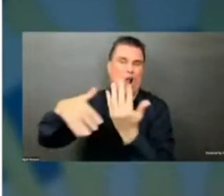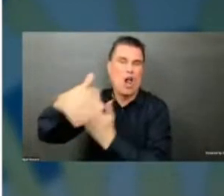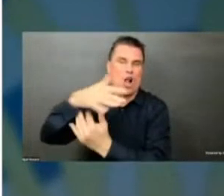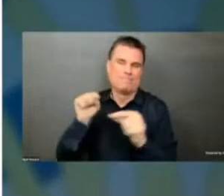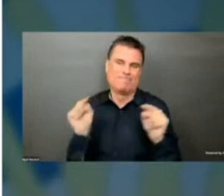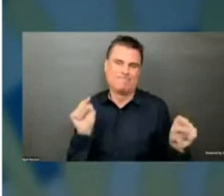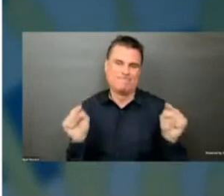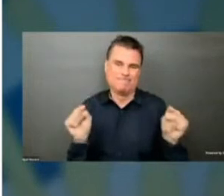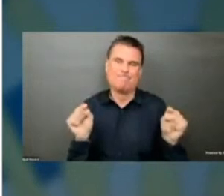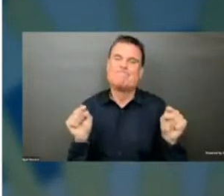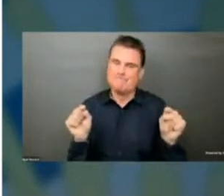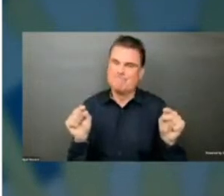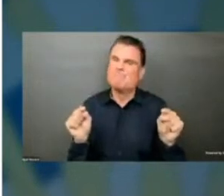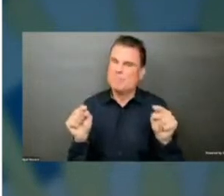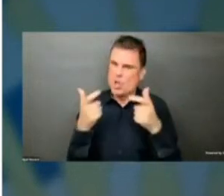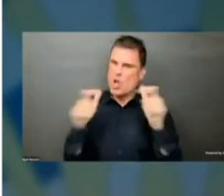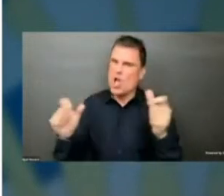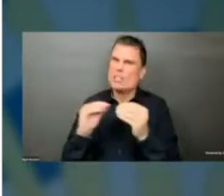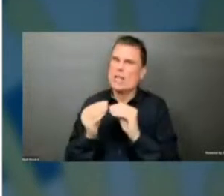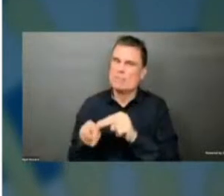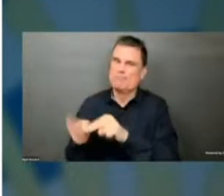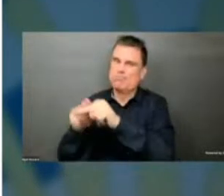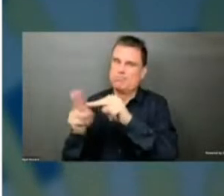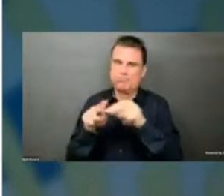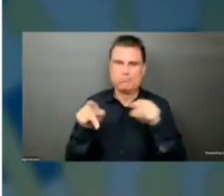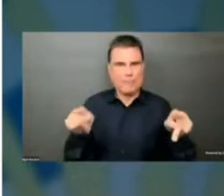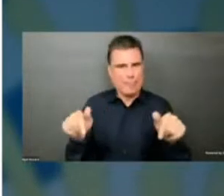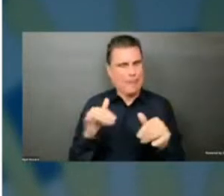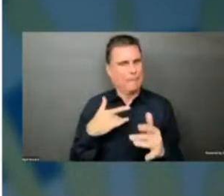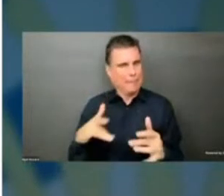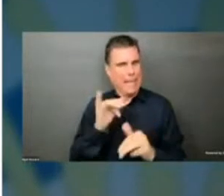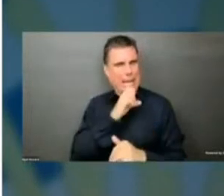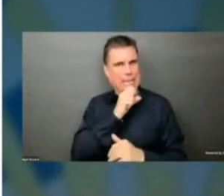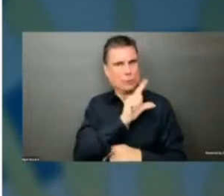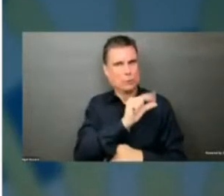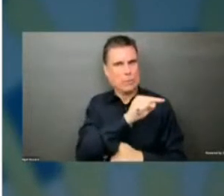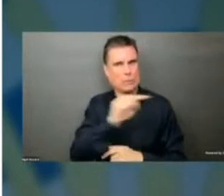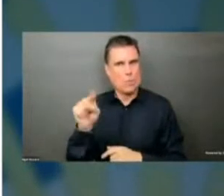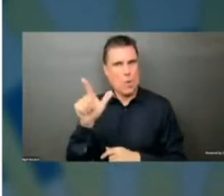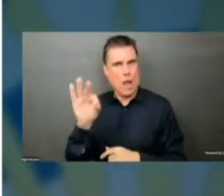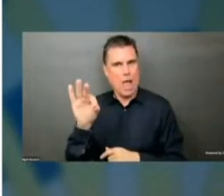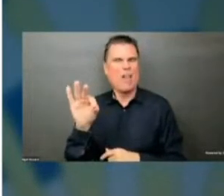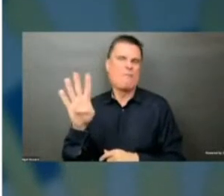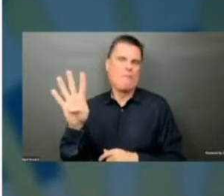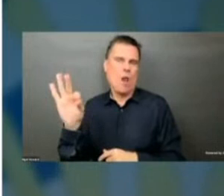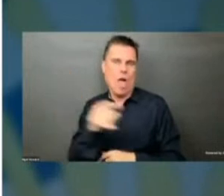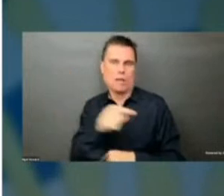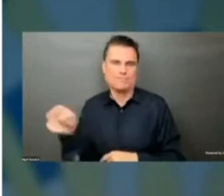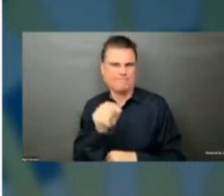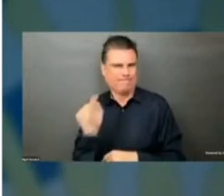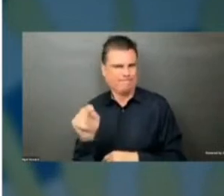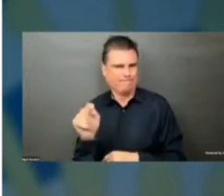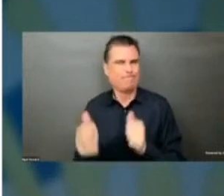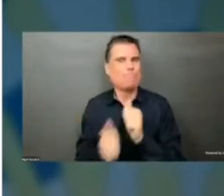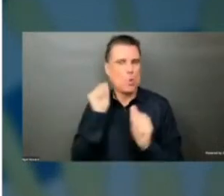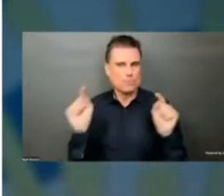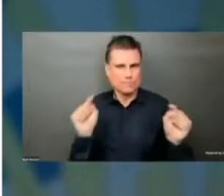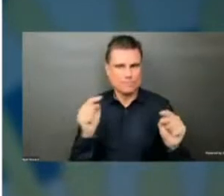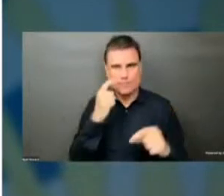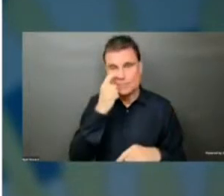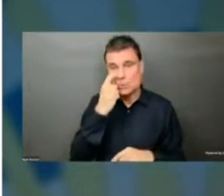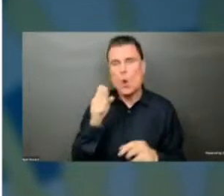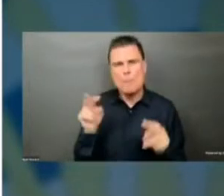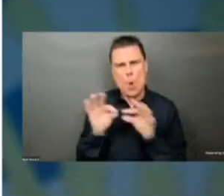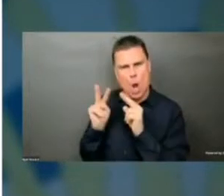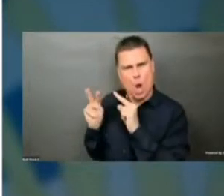个 the 工作场 older 所获得 working 的， age 这个也是 category. 要 The 大 things 家引 that 起 are 足够重 important 视 to 的。 note on this is that we have seen again low rates